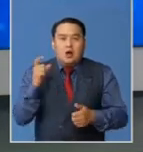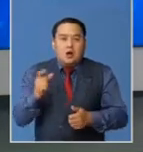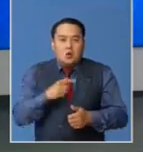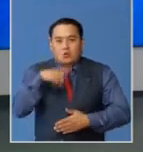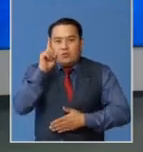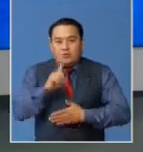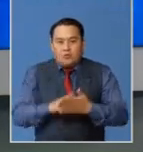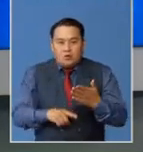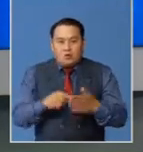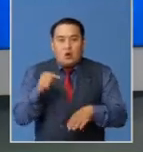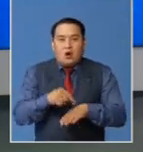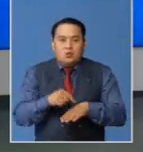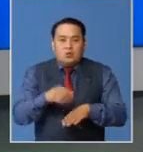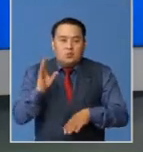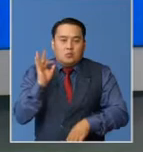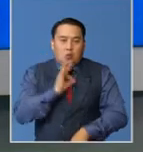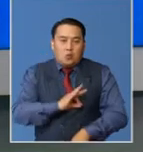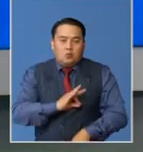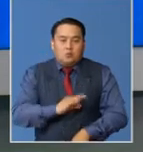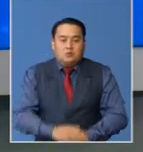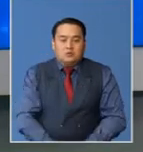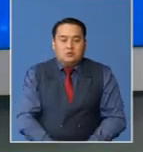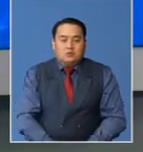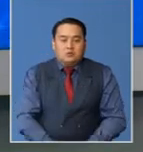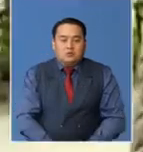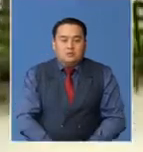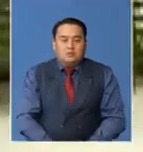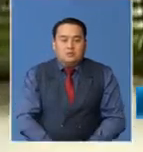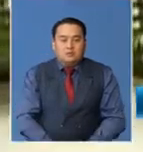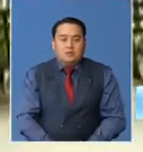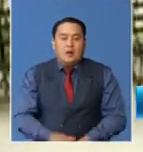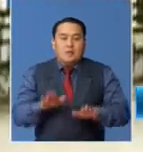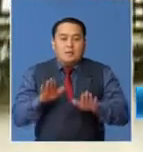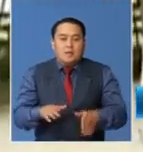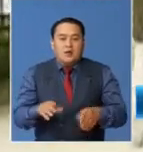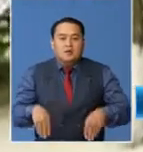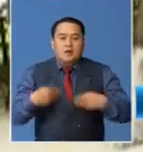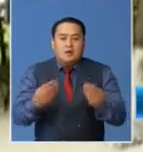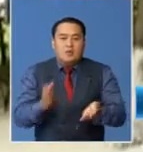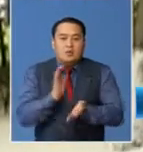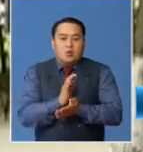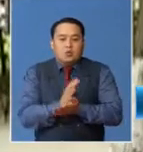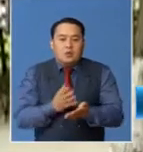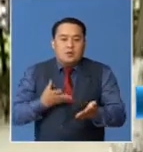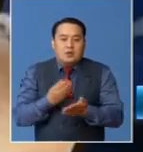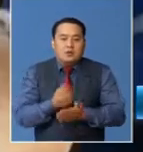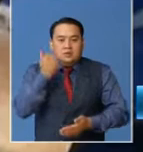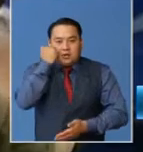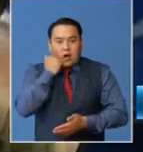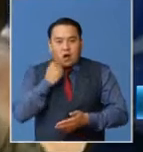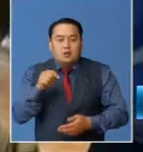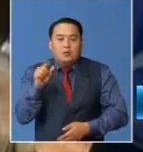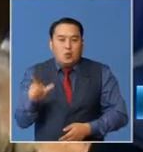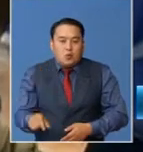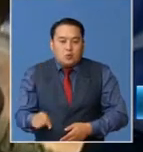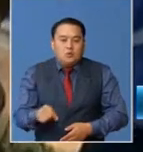экологи уверены, ощутимой пользы они не принесут. Пункты приема мусора в Астане, где платят за старые газеты и бутылки,